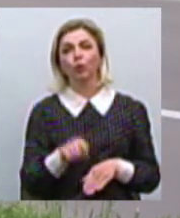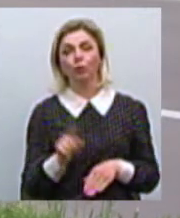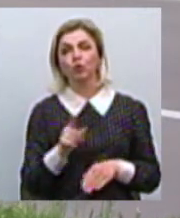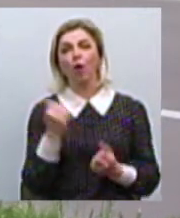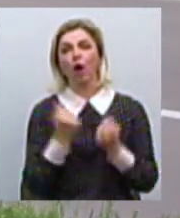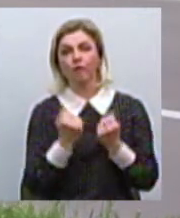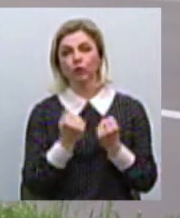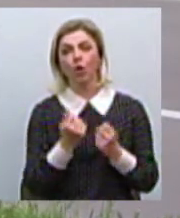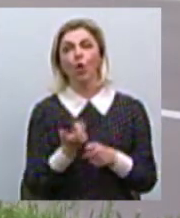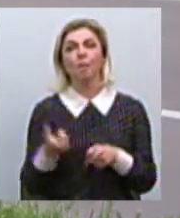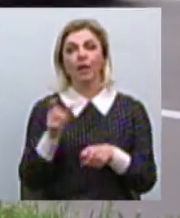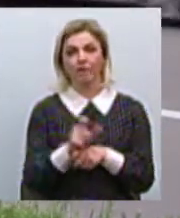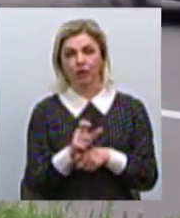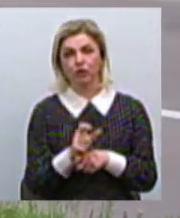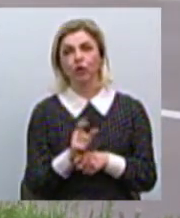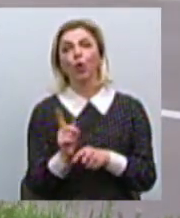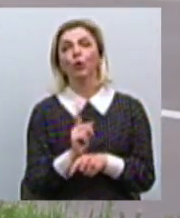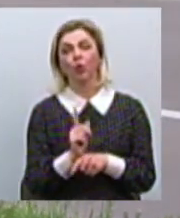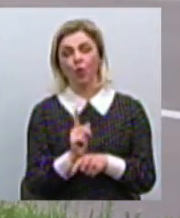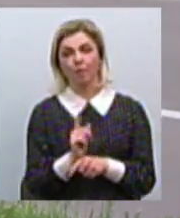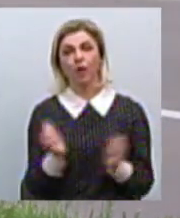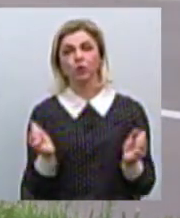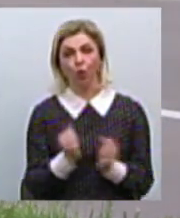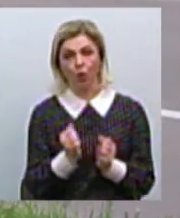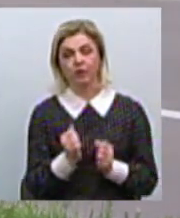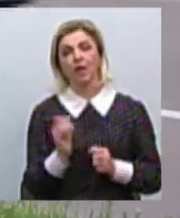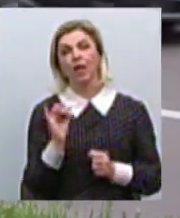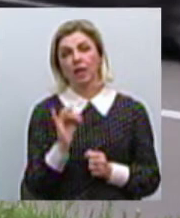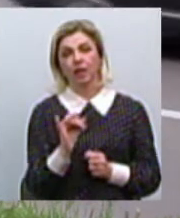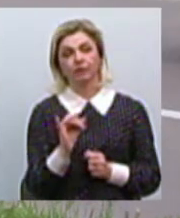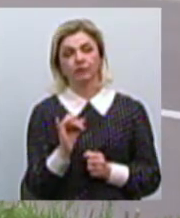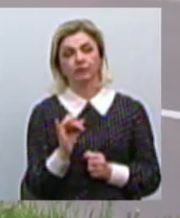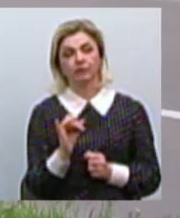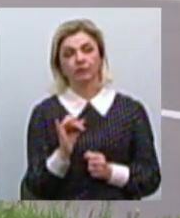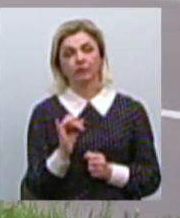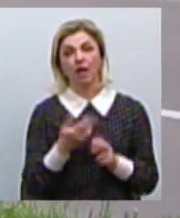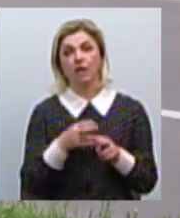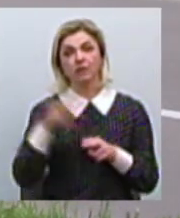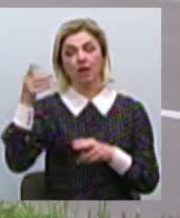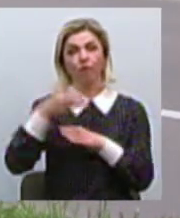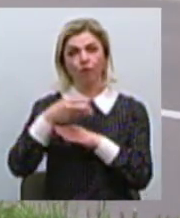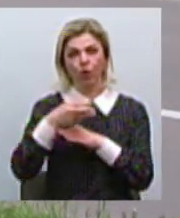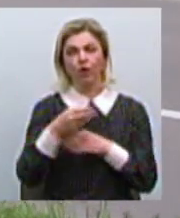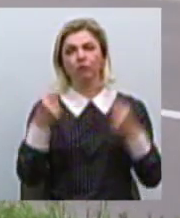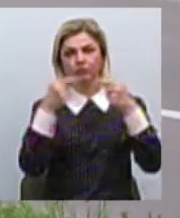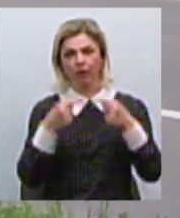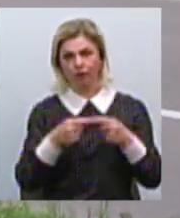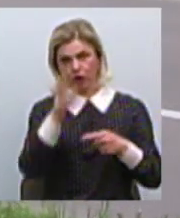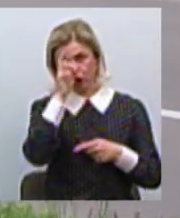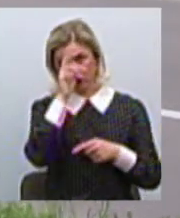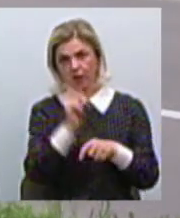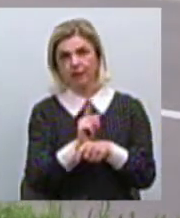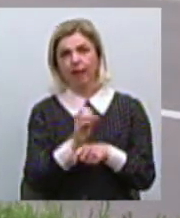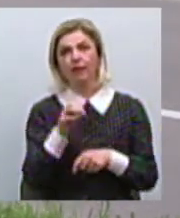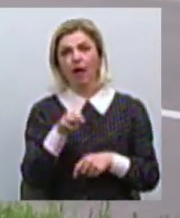автомобіль перевищив встановлені обмеження. Причому вона відповідає вимогам державних стандартів, які